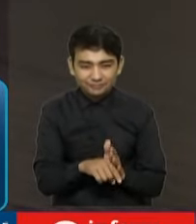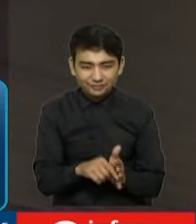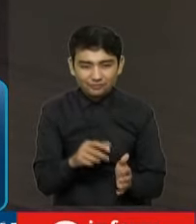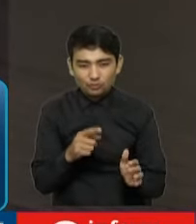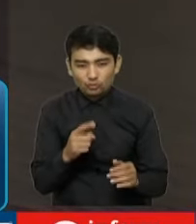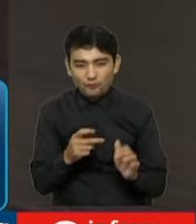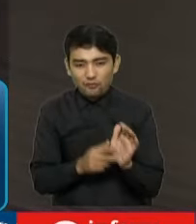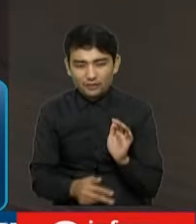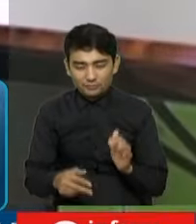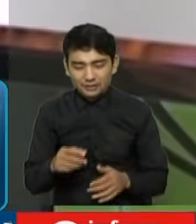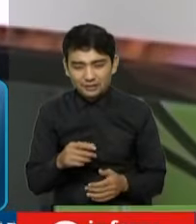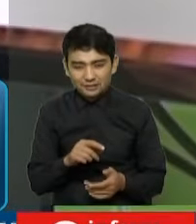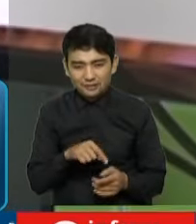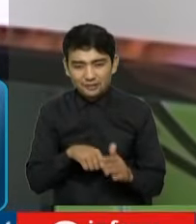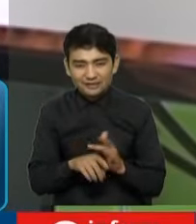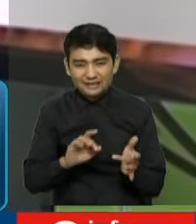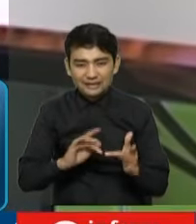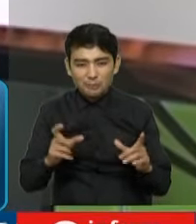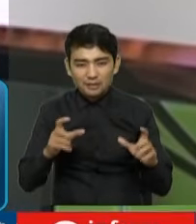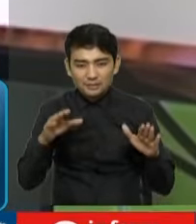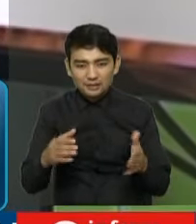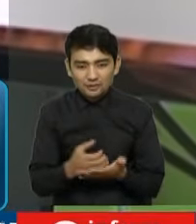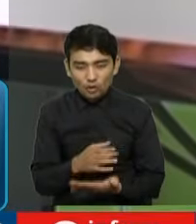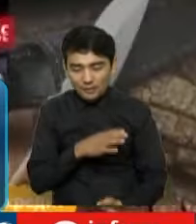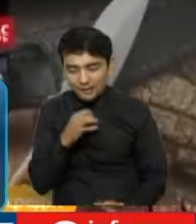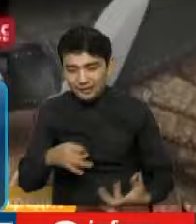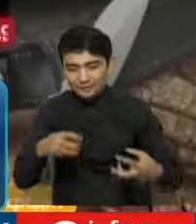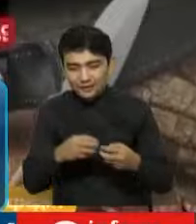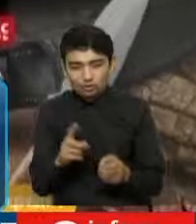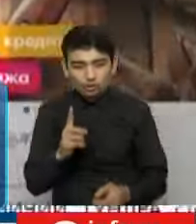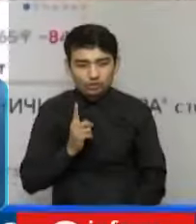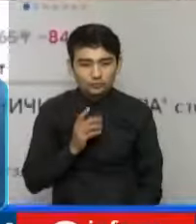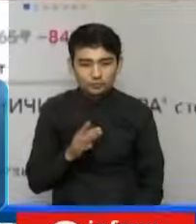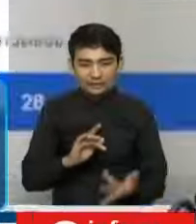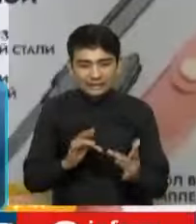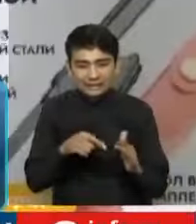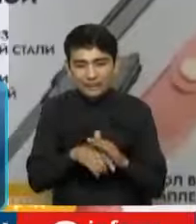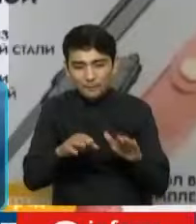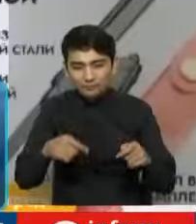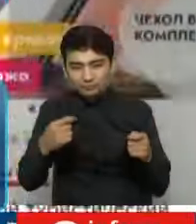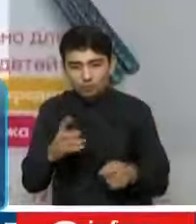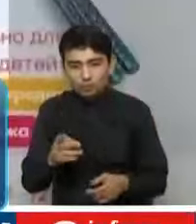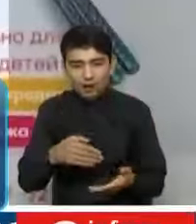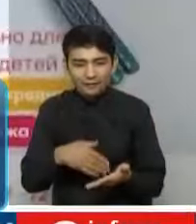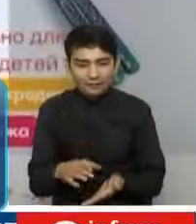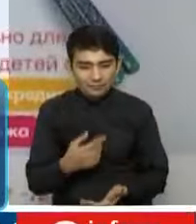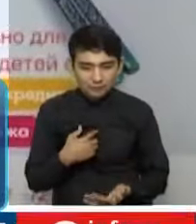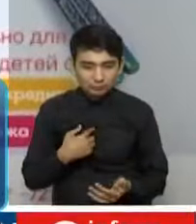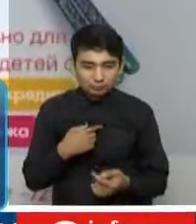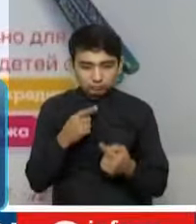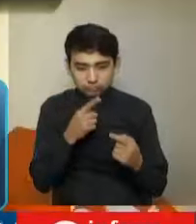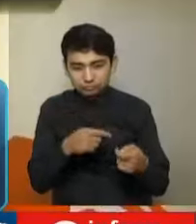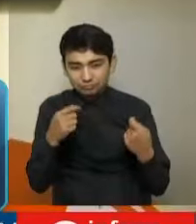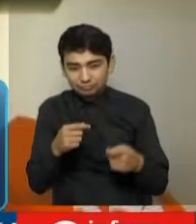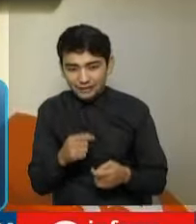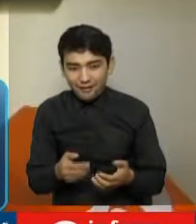на маркетплейсах. В Министерстве культуры и информации пояснили, что ждет интернет-ресурсы, отказывающиеся удалять противоправный